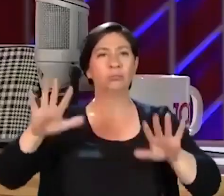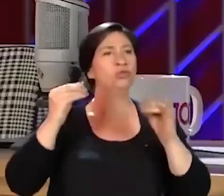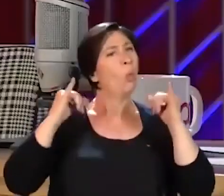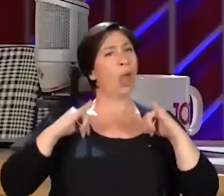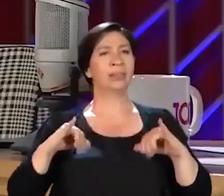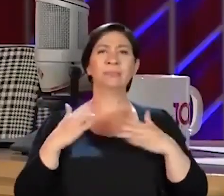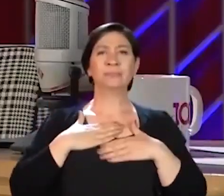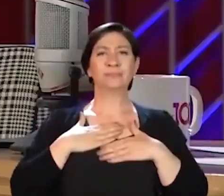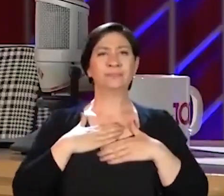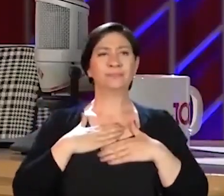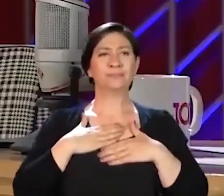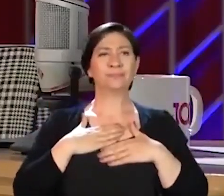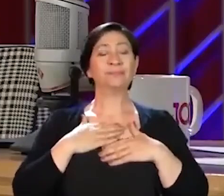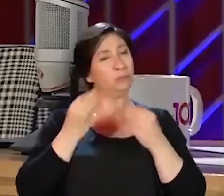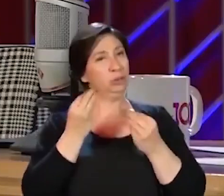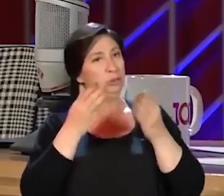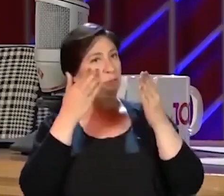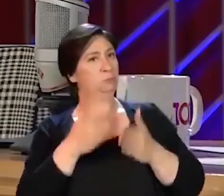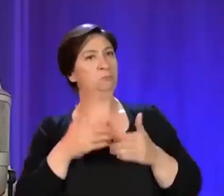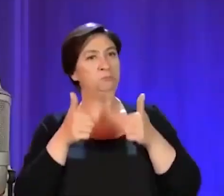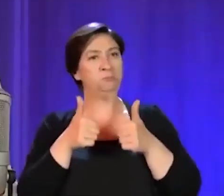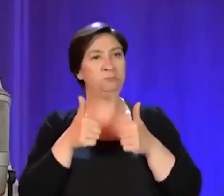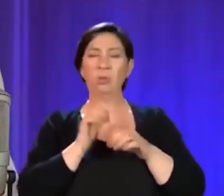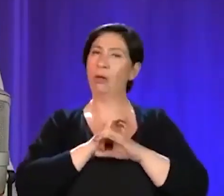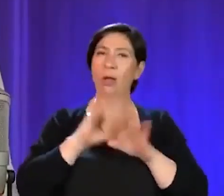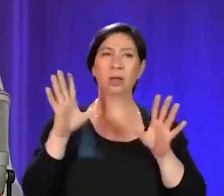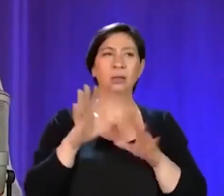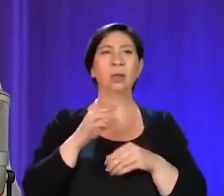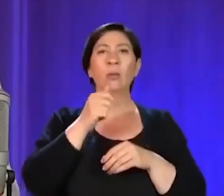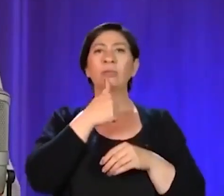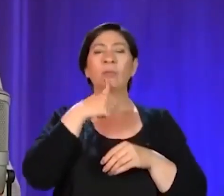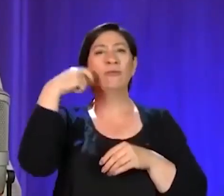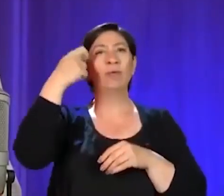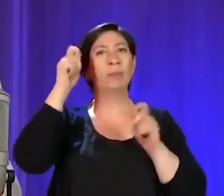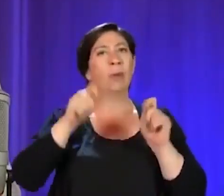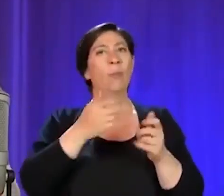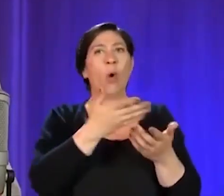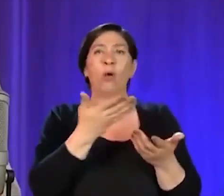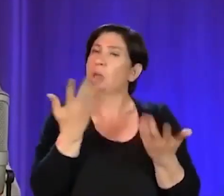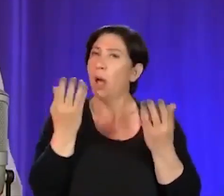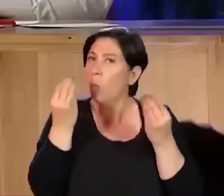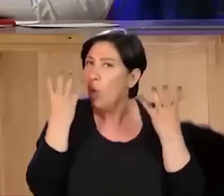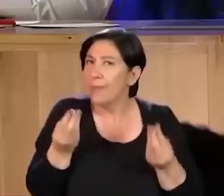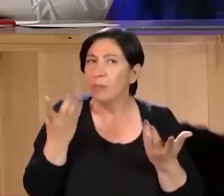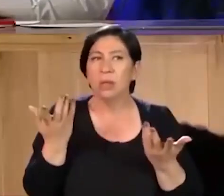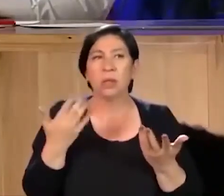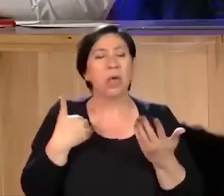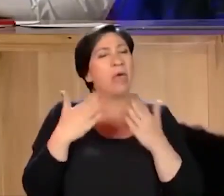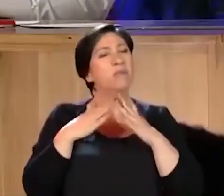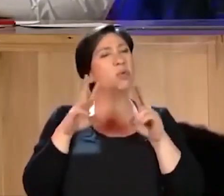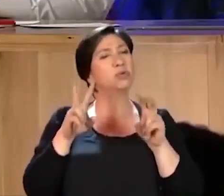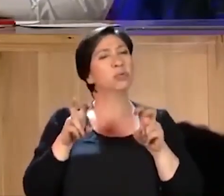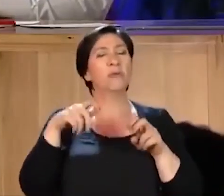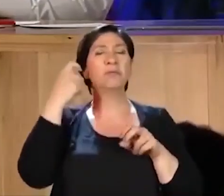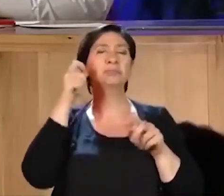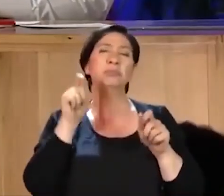gayet iyi hissediyorum. Evet, iyisin. Teşekkür çok ederim iyisin. Abi. Harikulade. Bir de adamın filmi çıkıyor. Daha iyi olabilir mi? Eminim, evde oturuyorum.